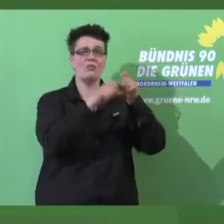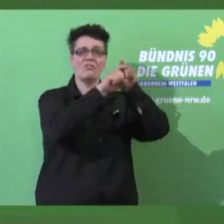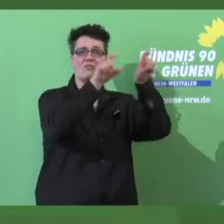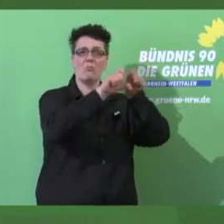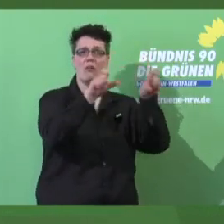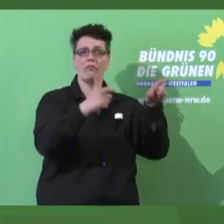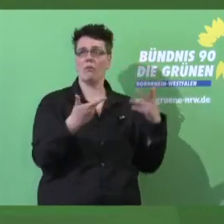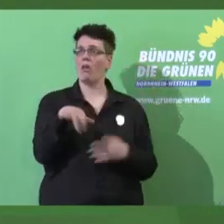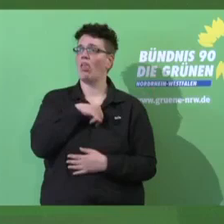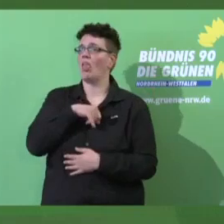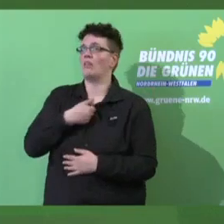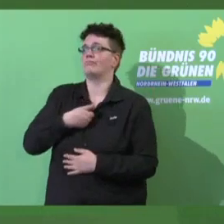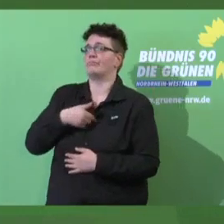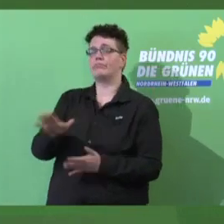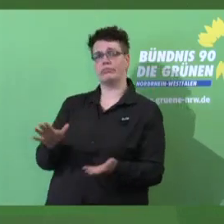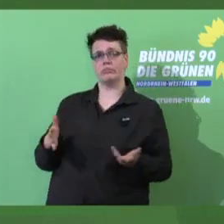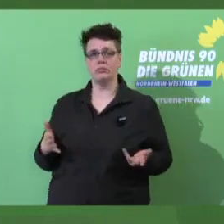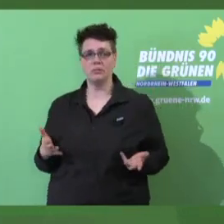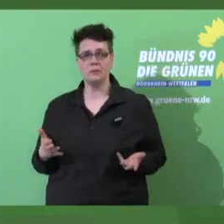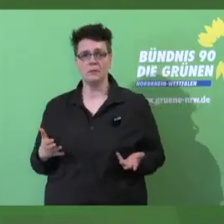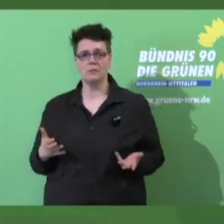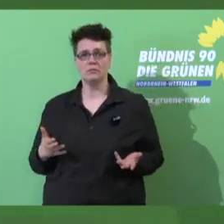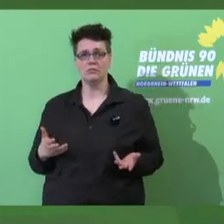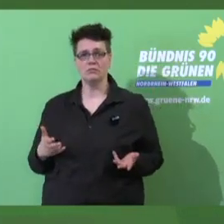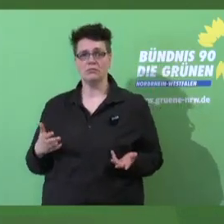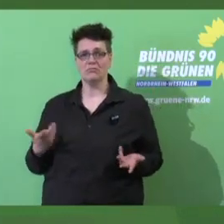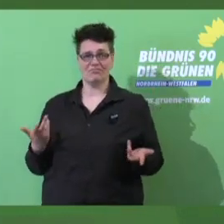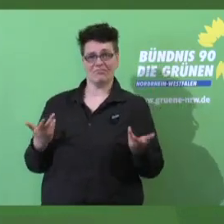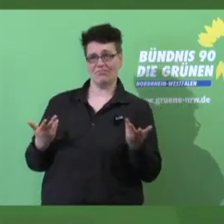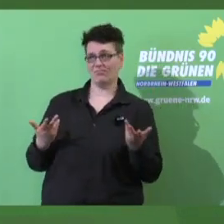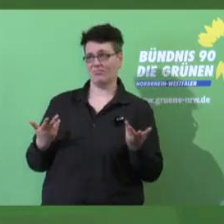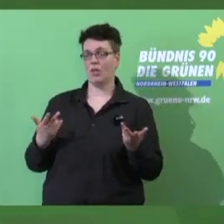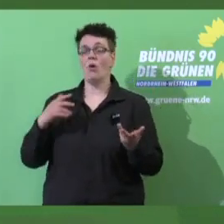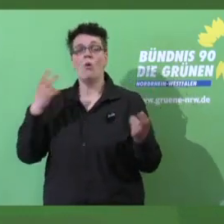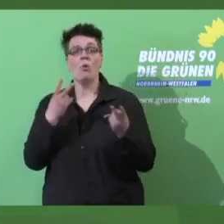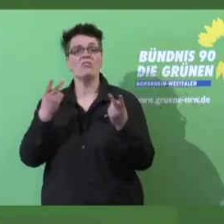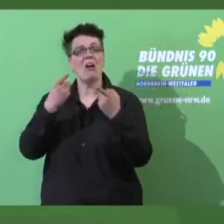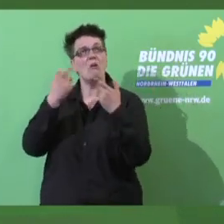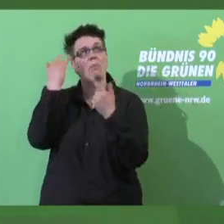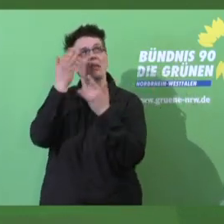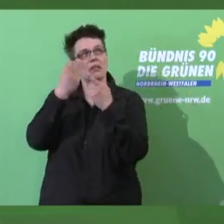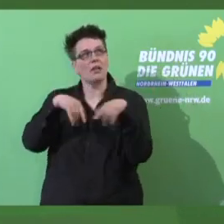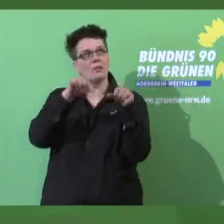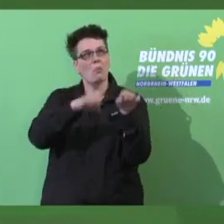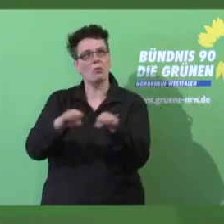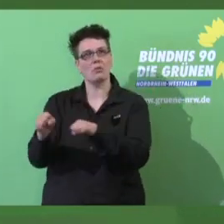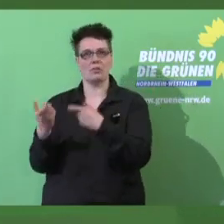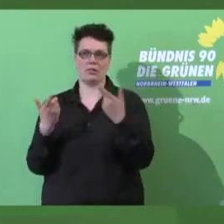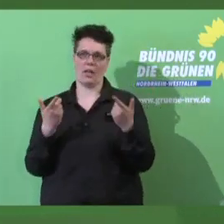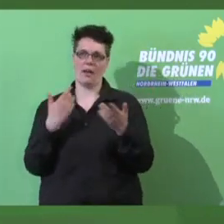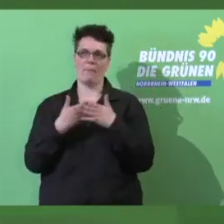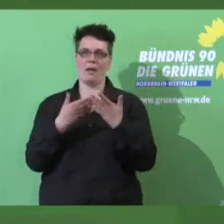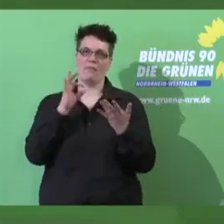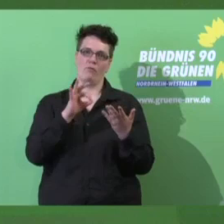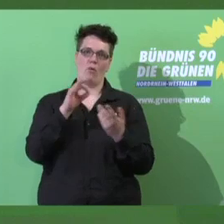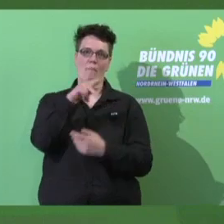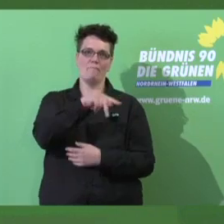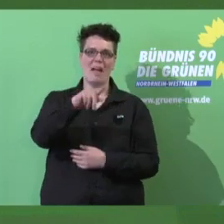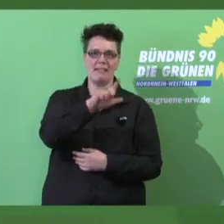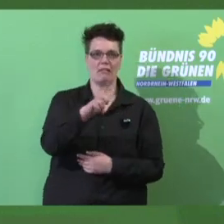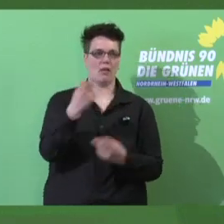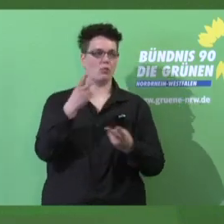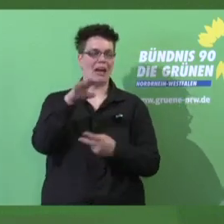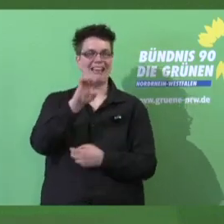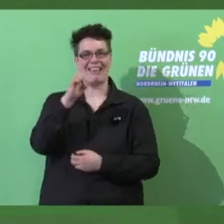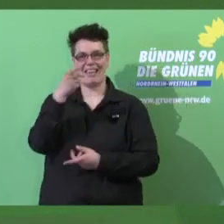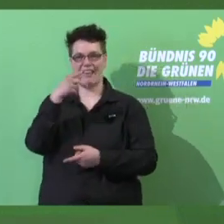Oder gibt es Ideen, wie man andere Mobilitätsarten, wie zum Beispiel E-Autos und E-Pedelecs, entsprechend fördert und voranbringt,